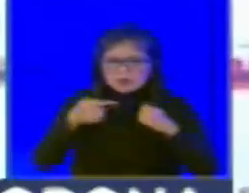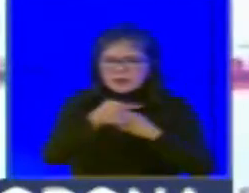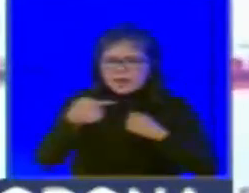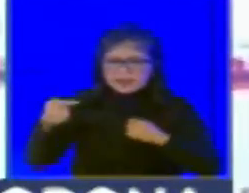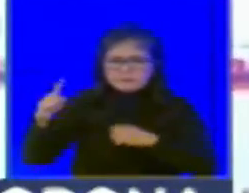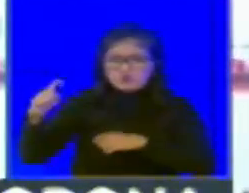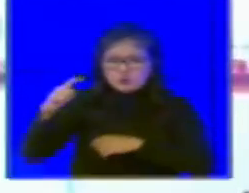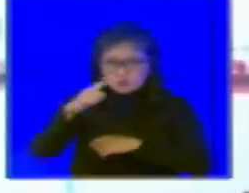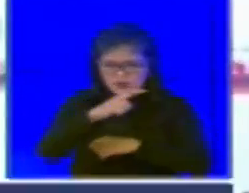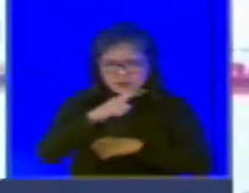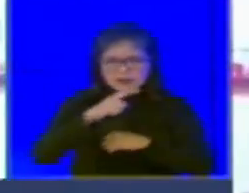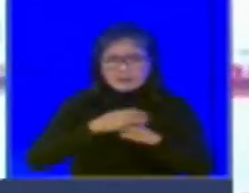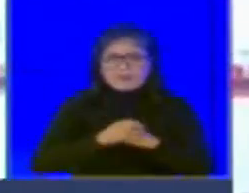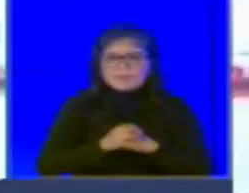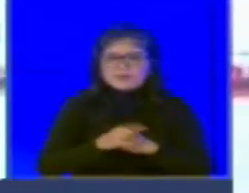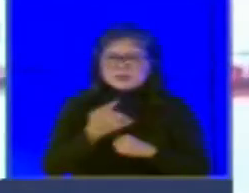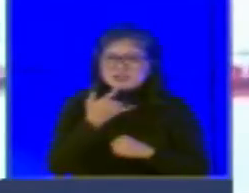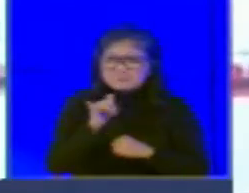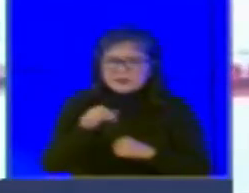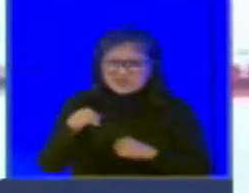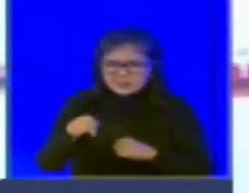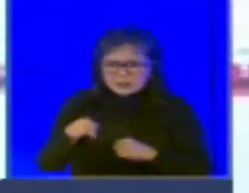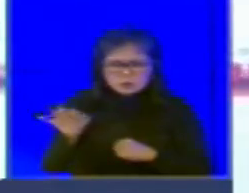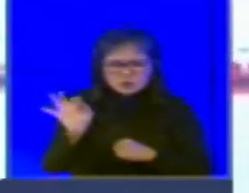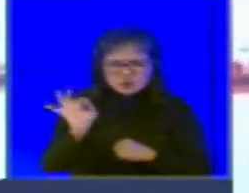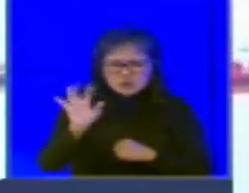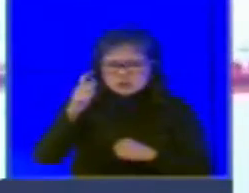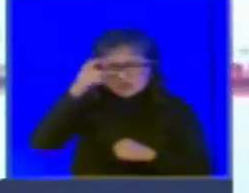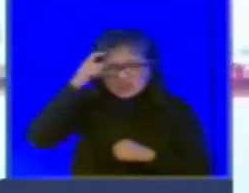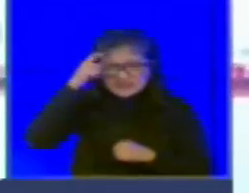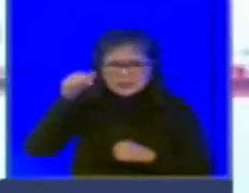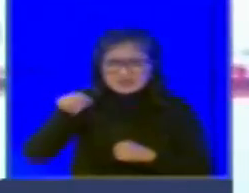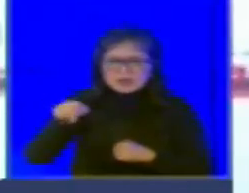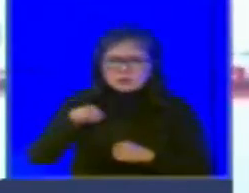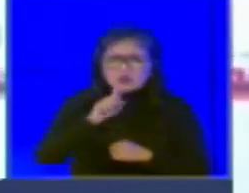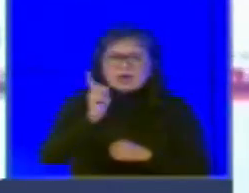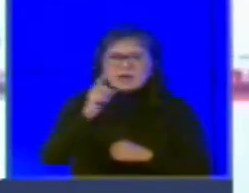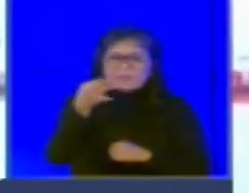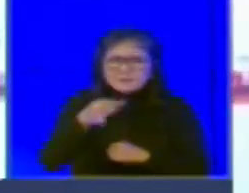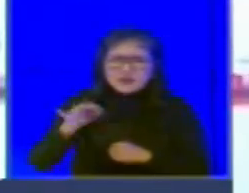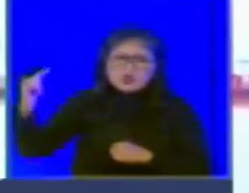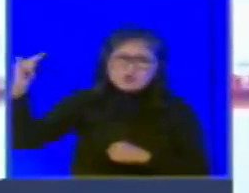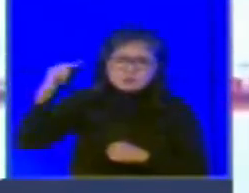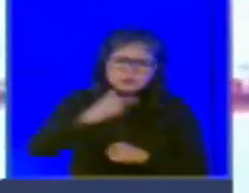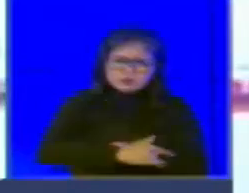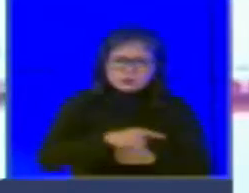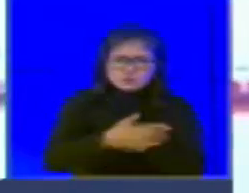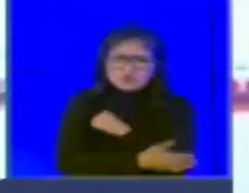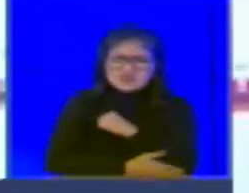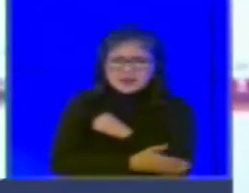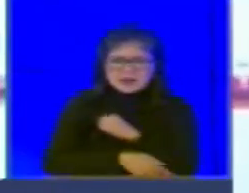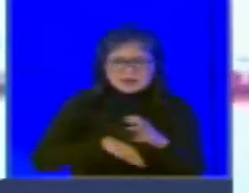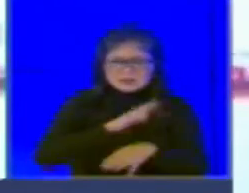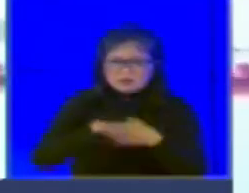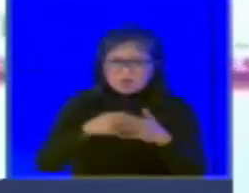bergejala dan dia hanya datang dari negara-negara terjangkit. Ada peningkatan. Dan hasilnya semua sudah sehat dan clear.